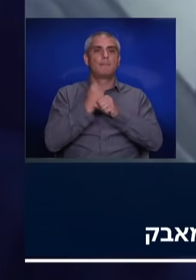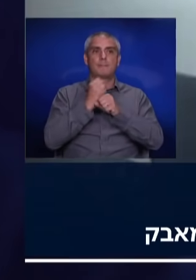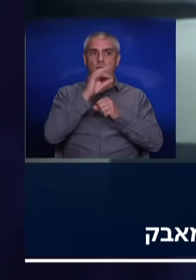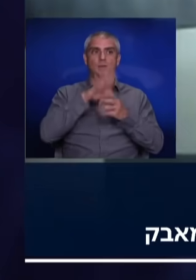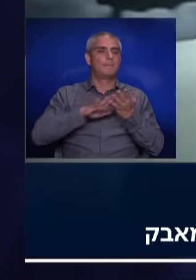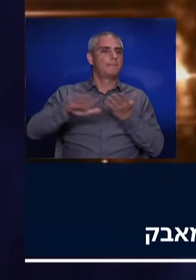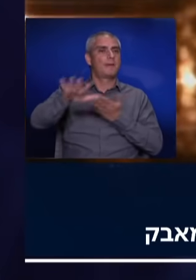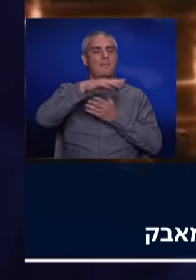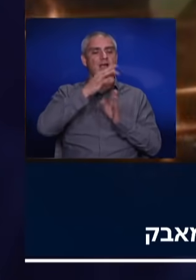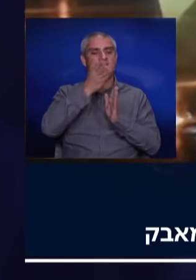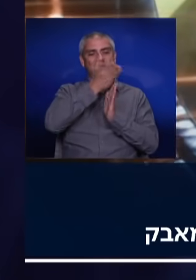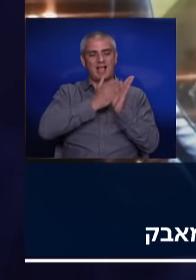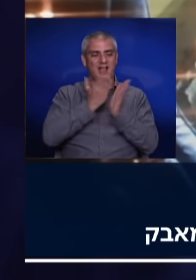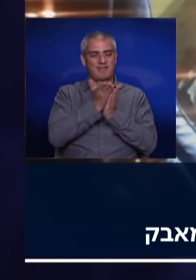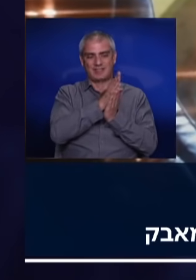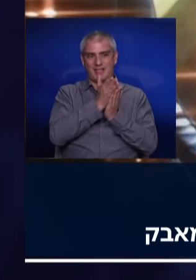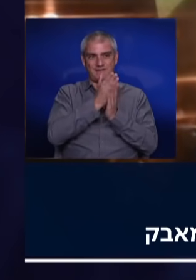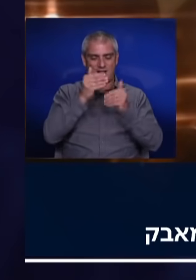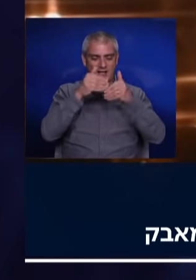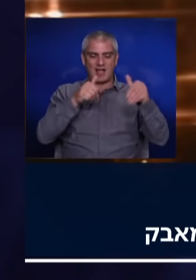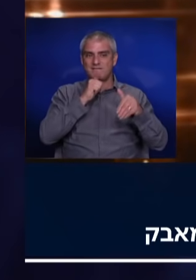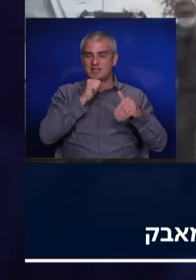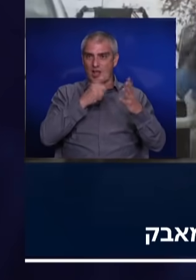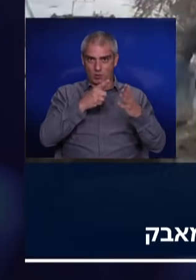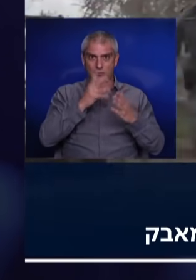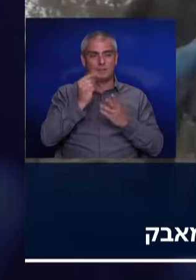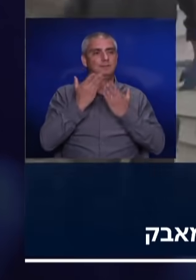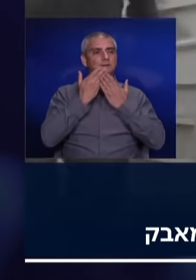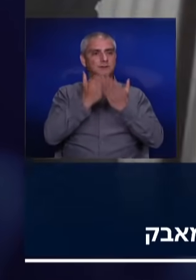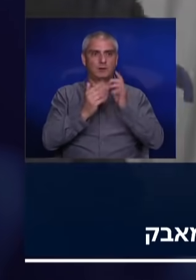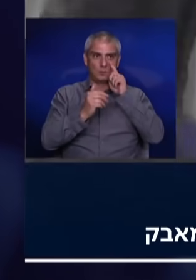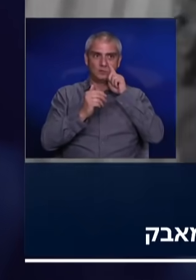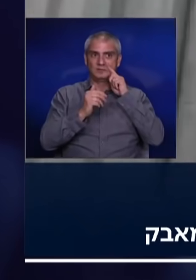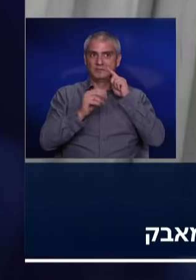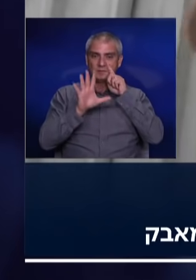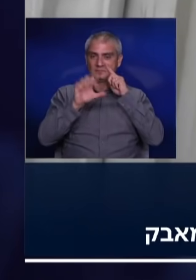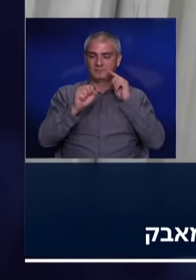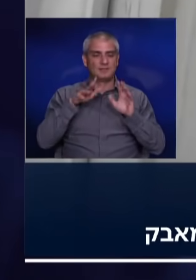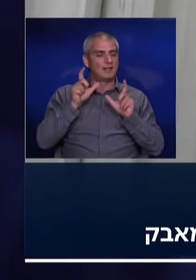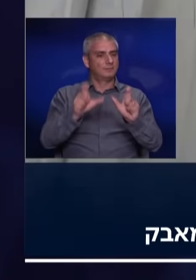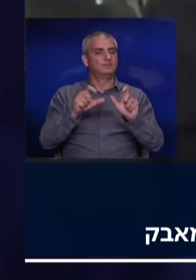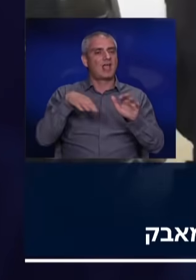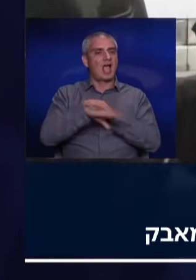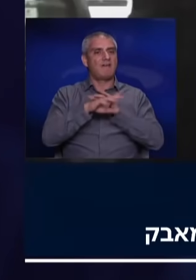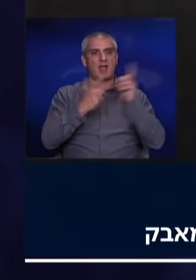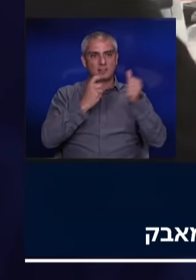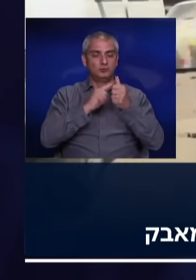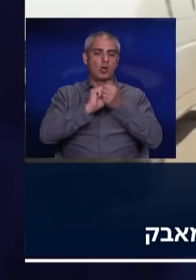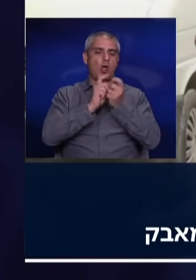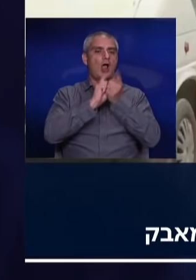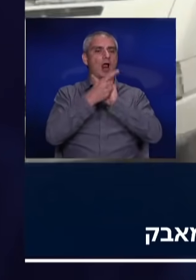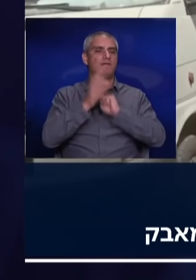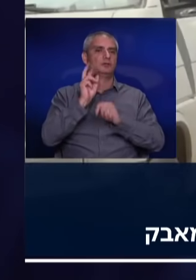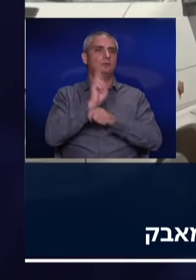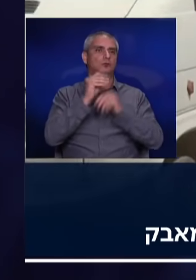במרחב קו התפר, מה שנקרא על הקו הירוק, יסייעו בהברחת כלי נשק, או בהחלפה של כוחות משמר